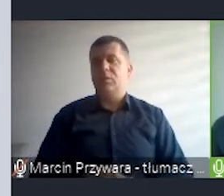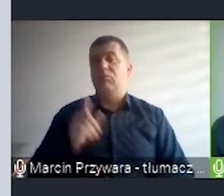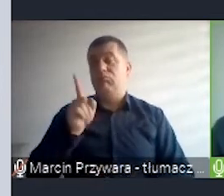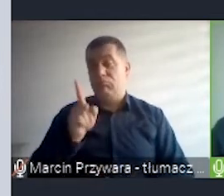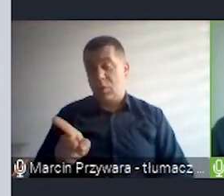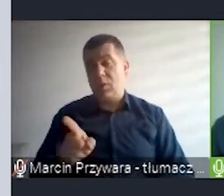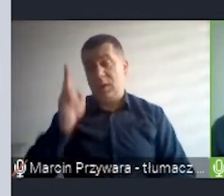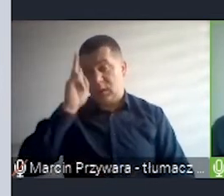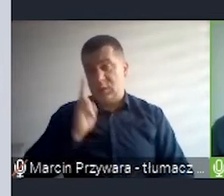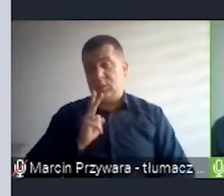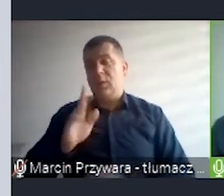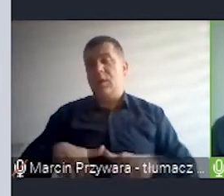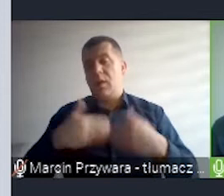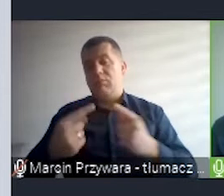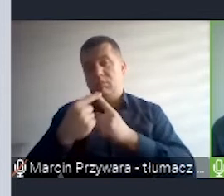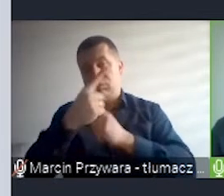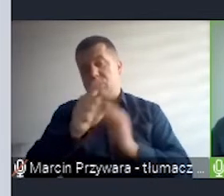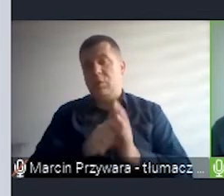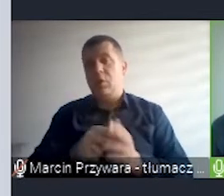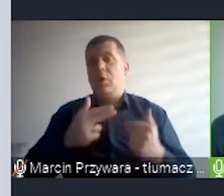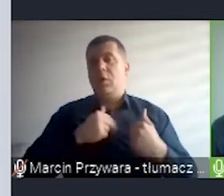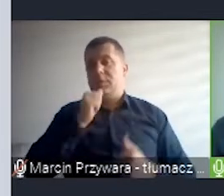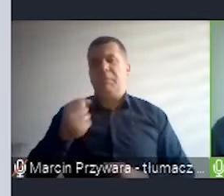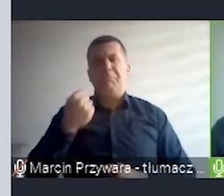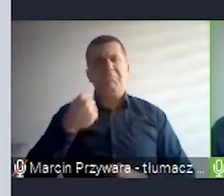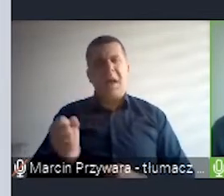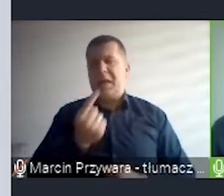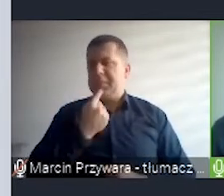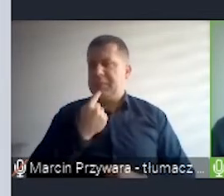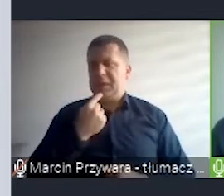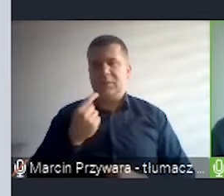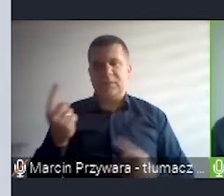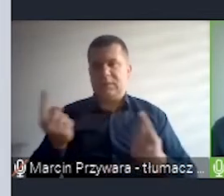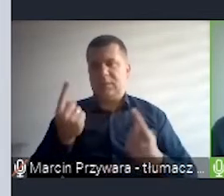to instytucja raportuje takie nieprawidłowości, ale to się bardzo, bardzo rzadko zdarza.